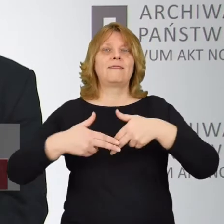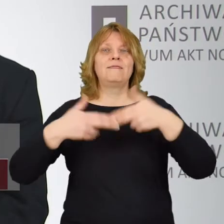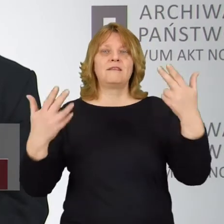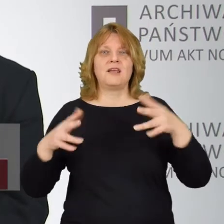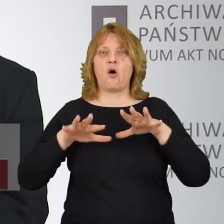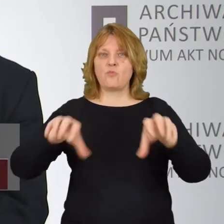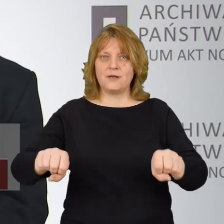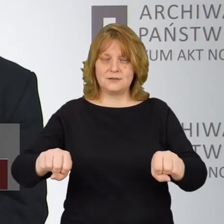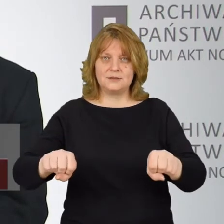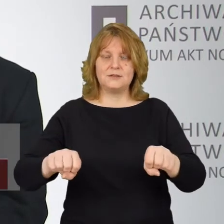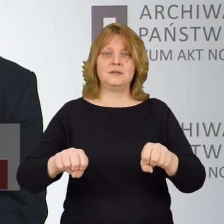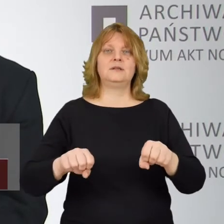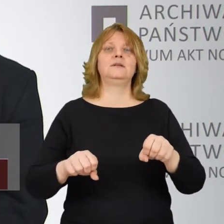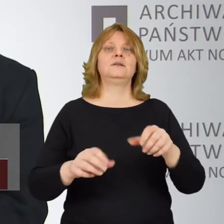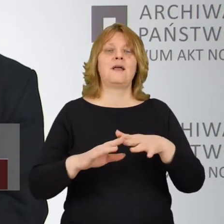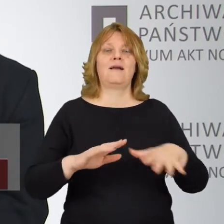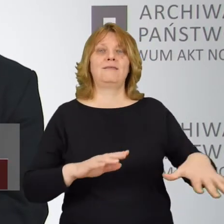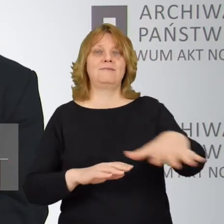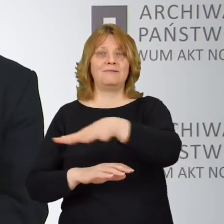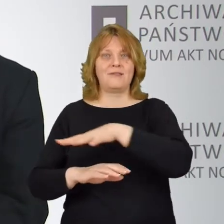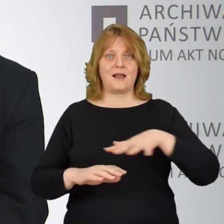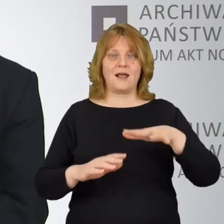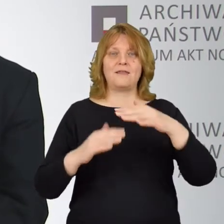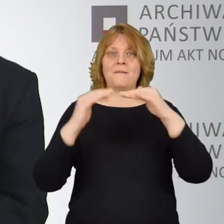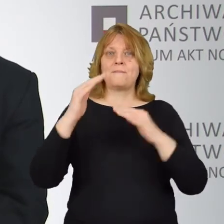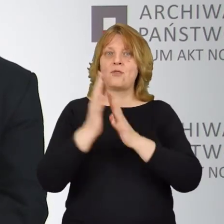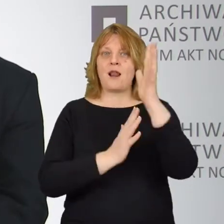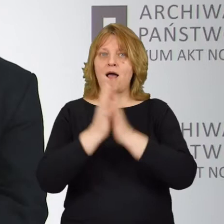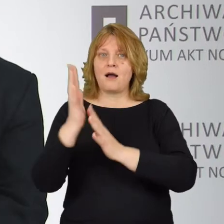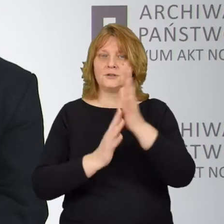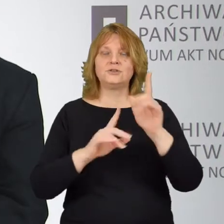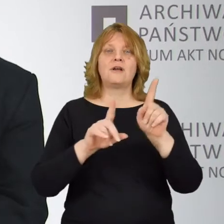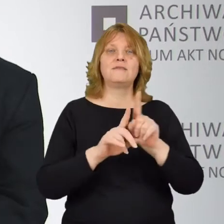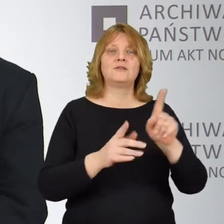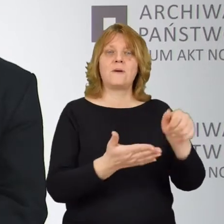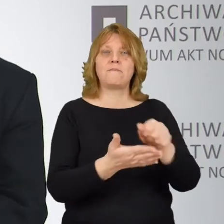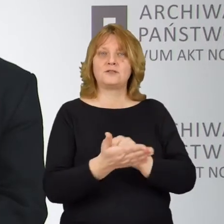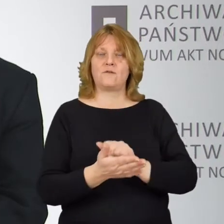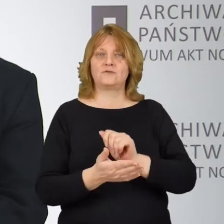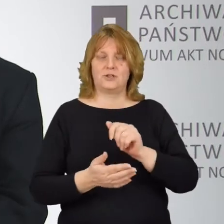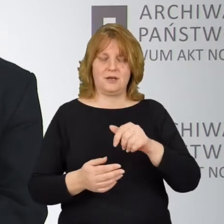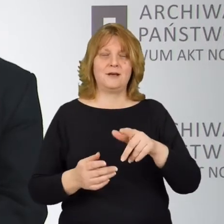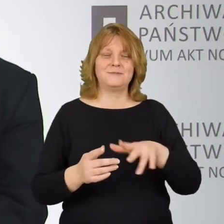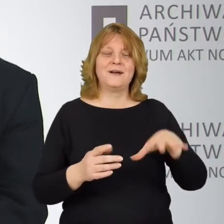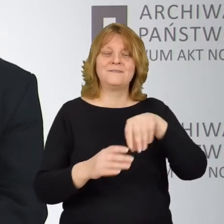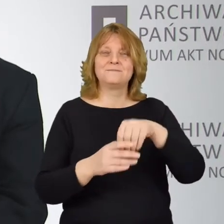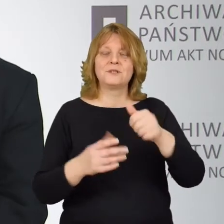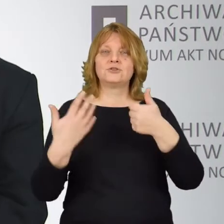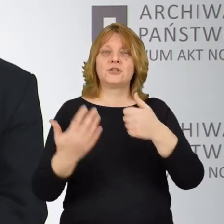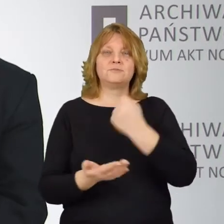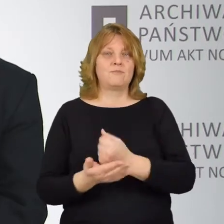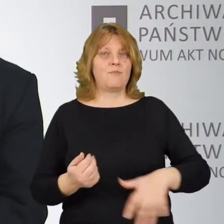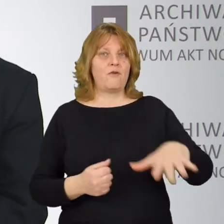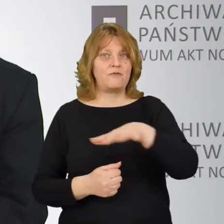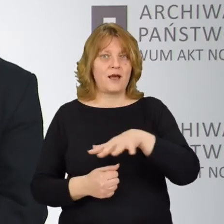Kilkanaście dni okupacji nad terenami Podlasia i północnego Mazowsza, chodzi o 6